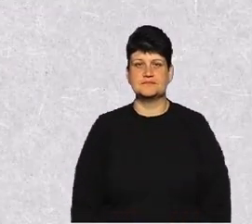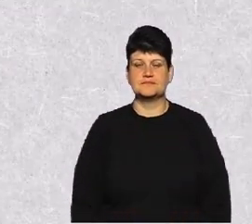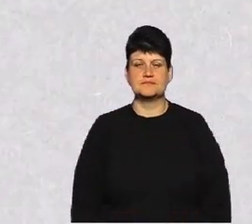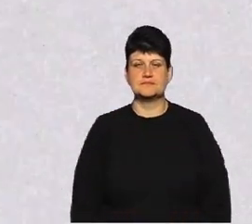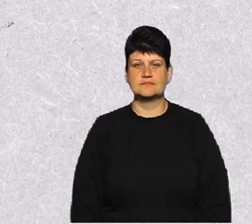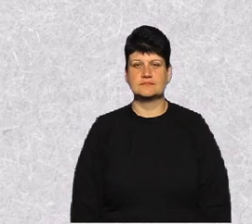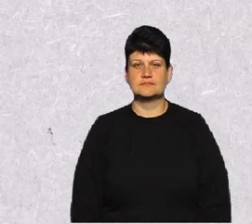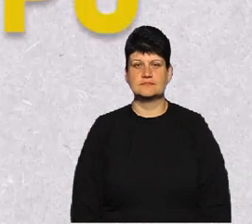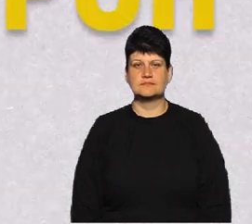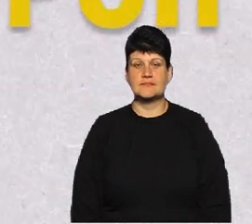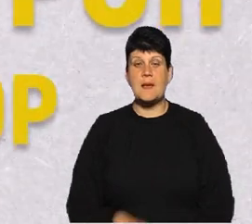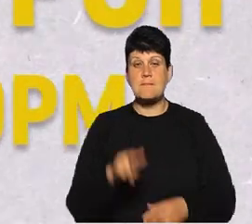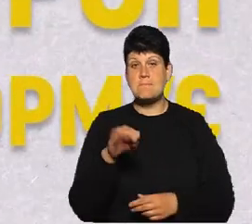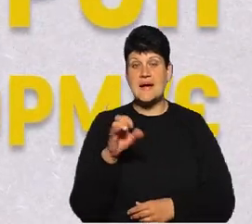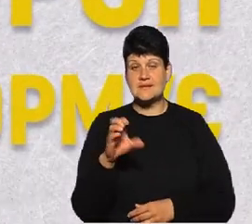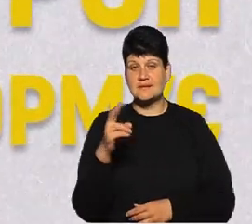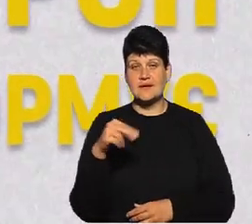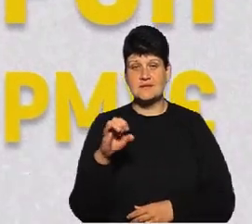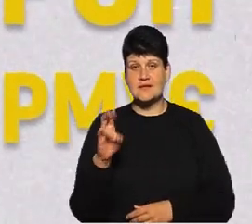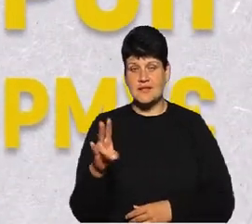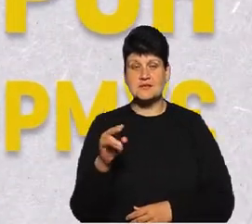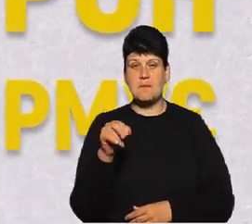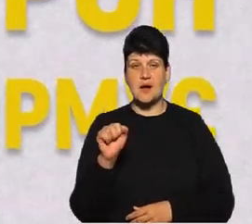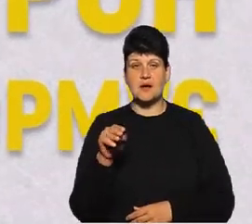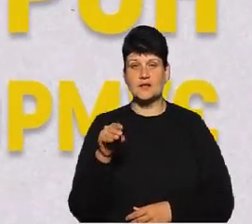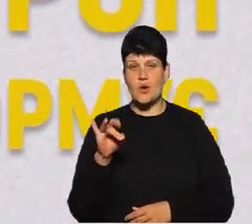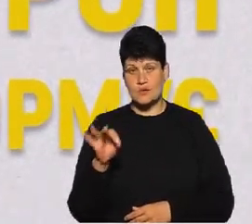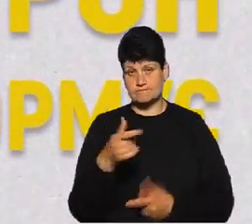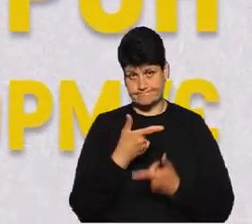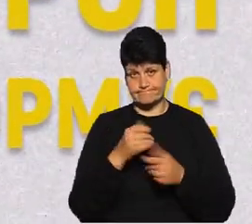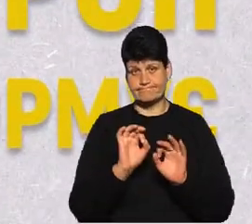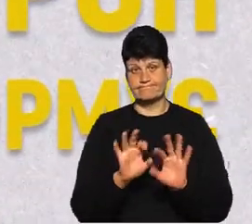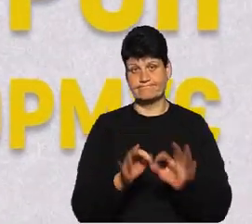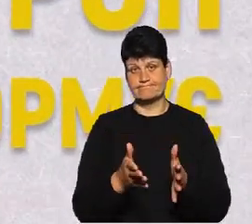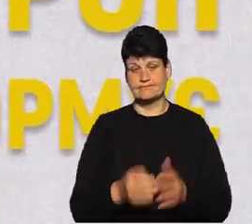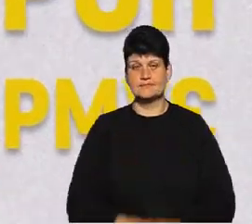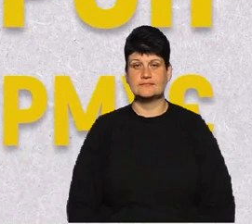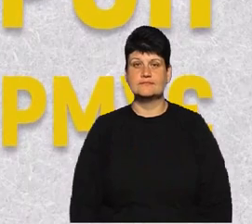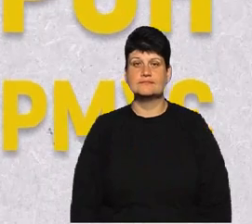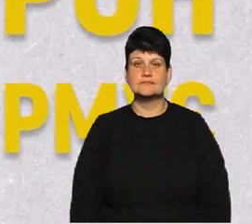Пес із ДСНС «Патрон» інформує.